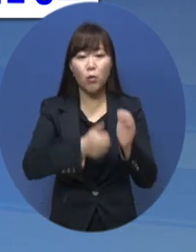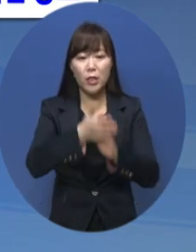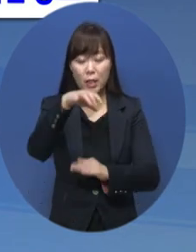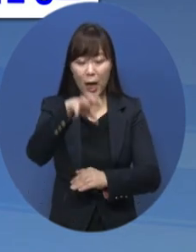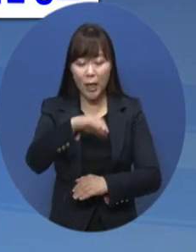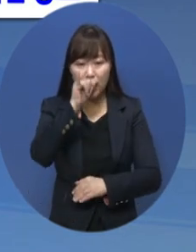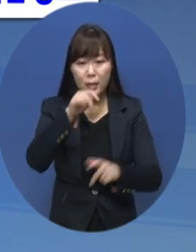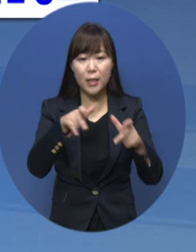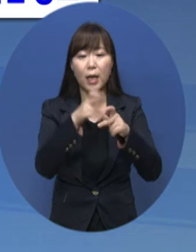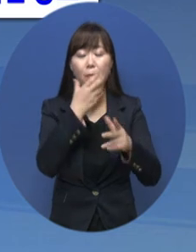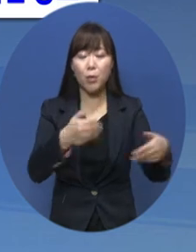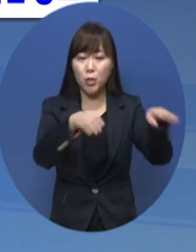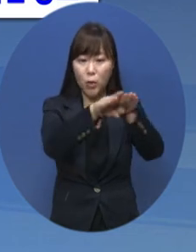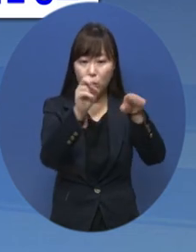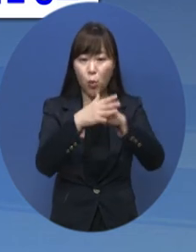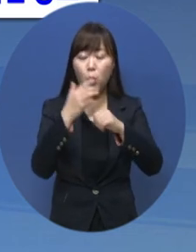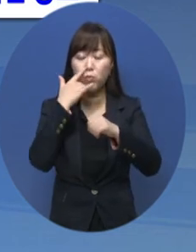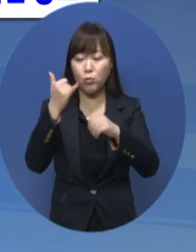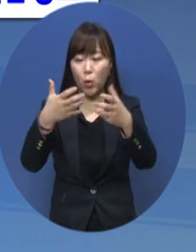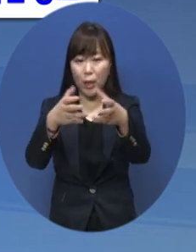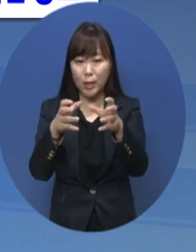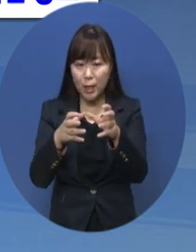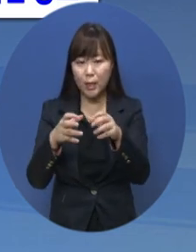소재의 장애인복지관과 부모단체,